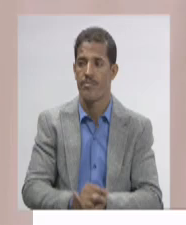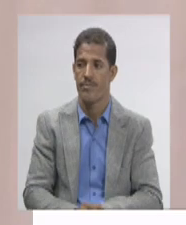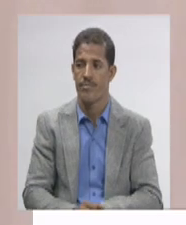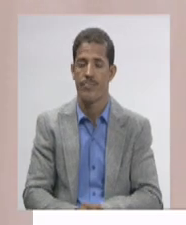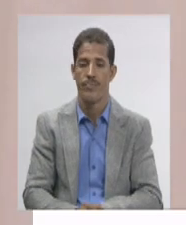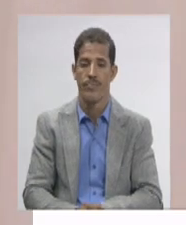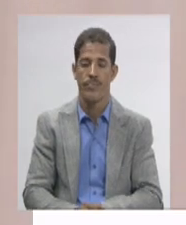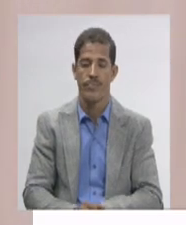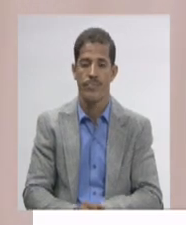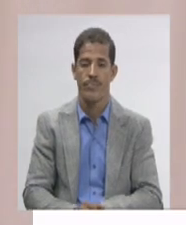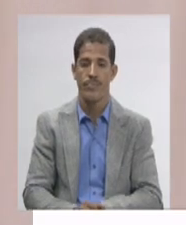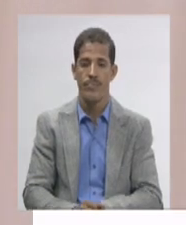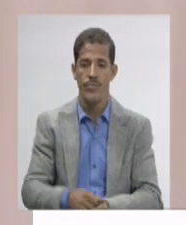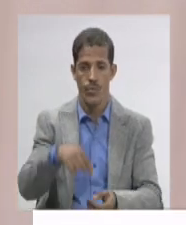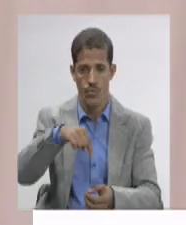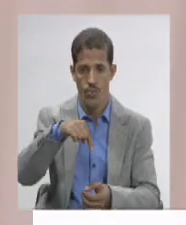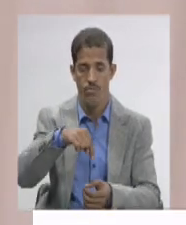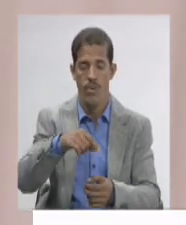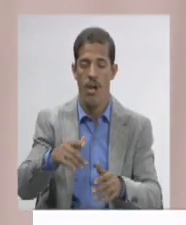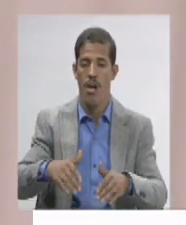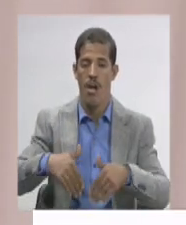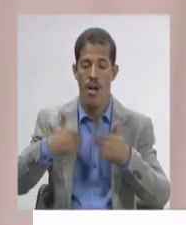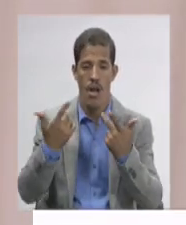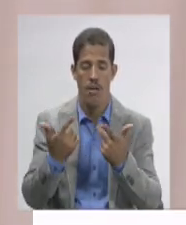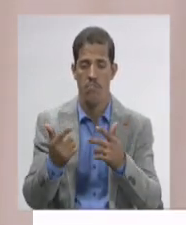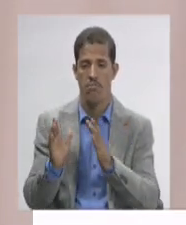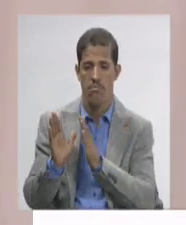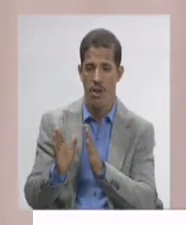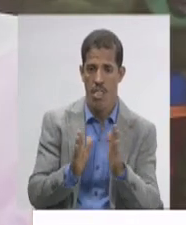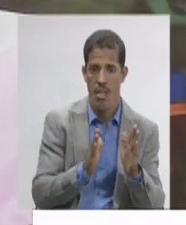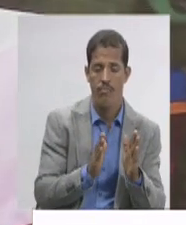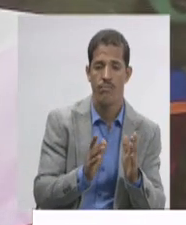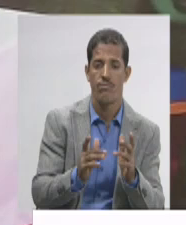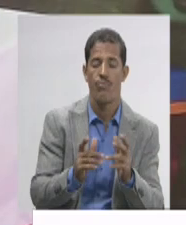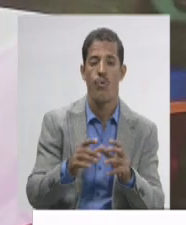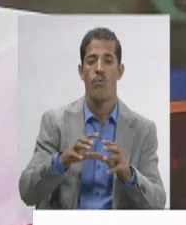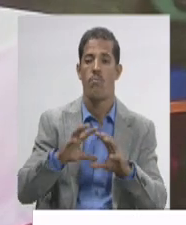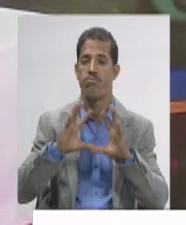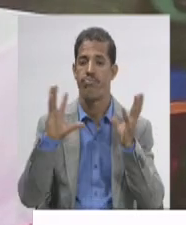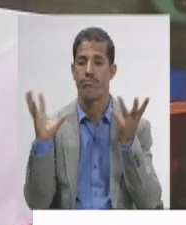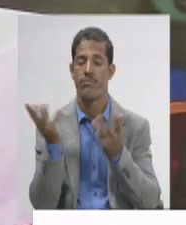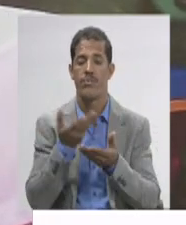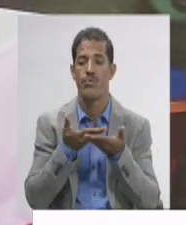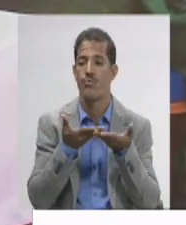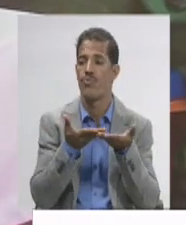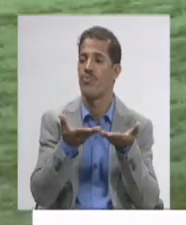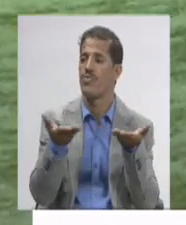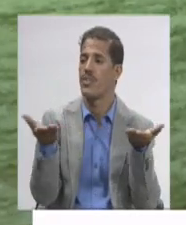مدينتنا وانتظمت حياتها حول واحه نخيل جاد علينا